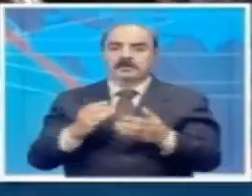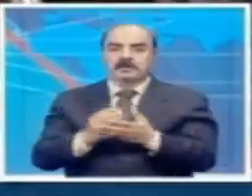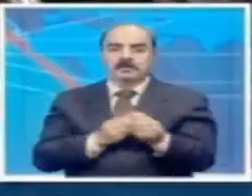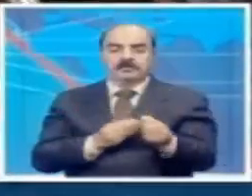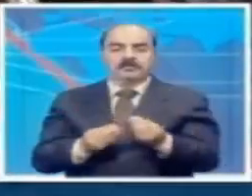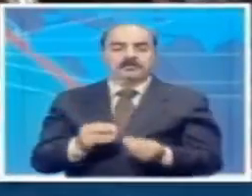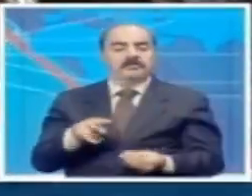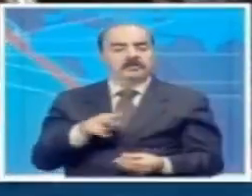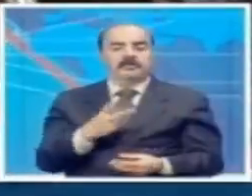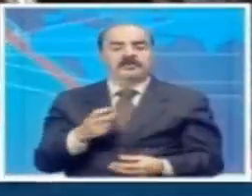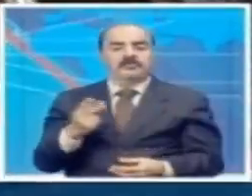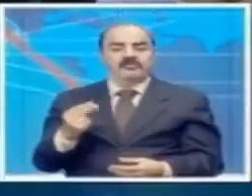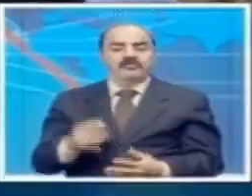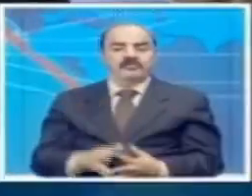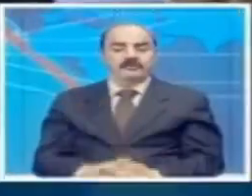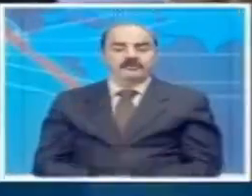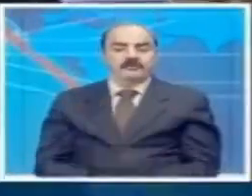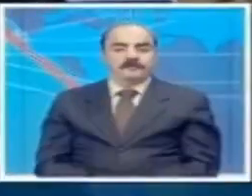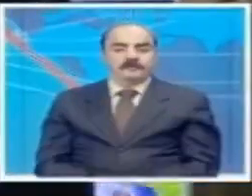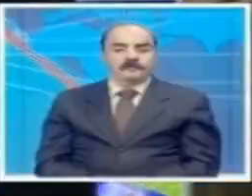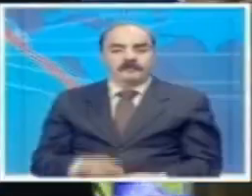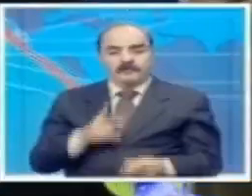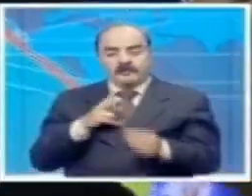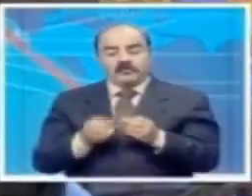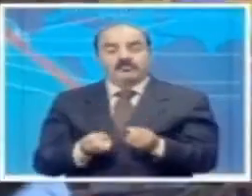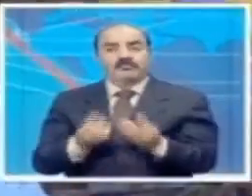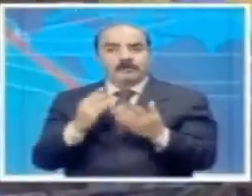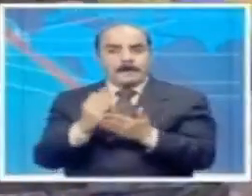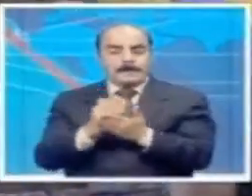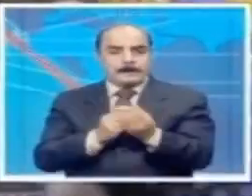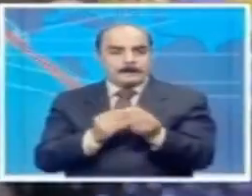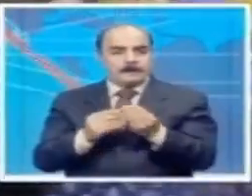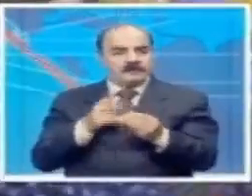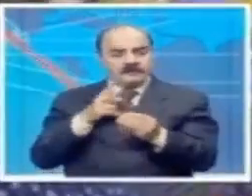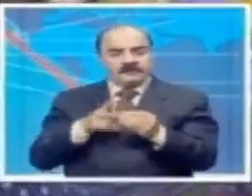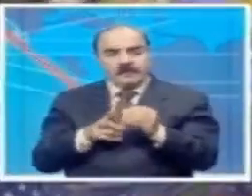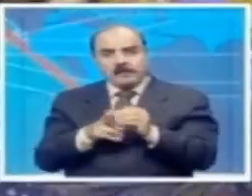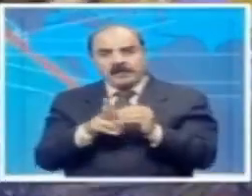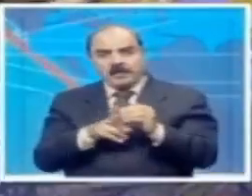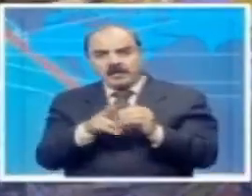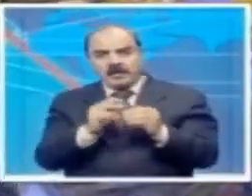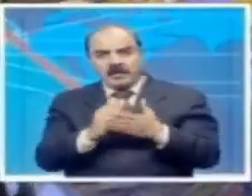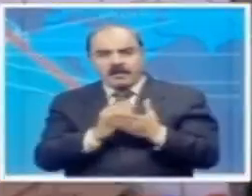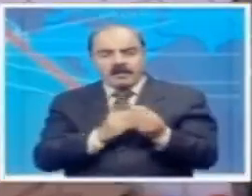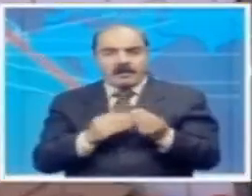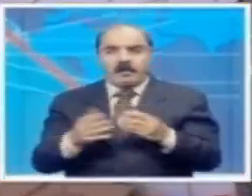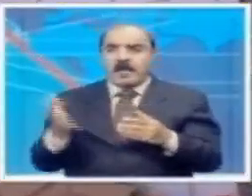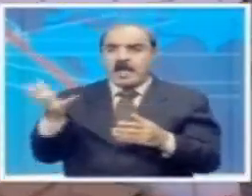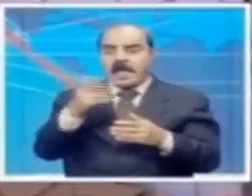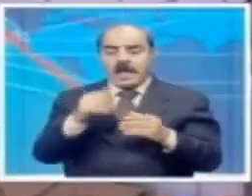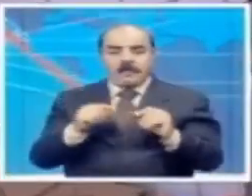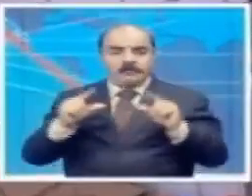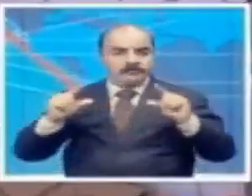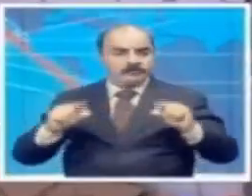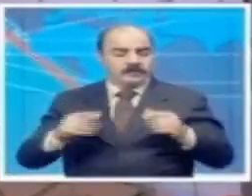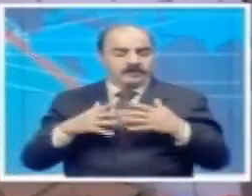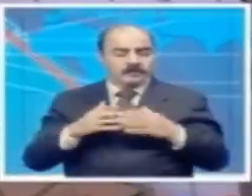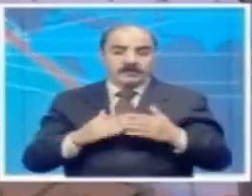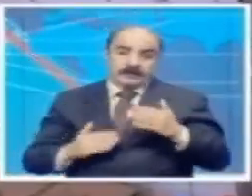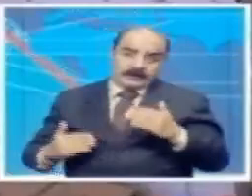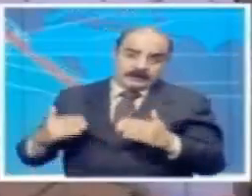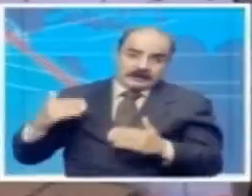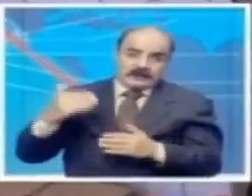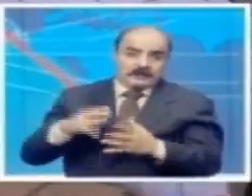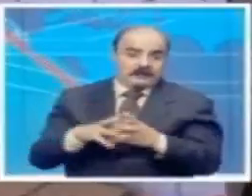320 حلوة زي الفل. مع إطلالة كل صباح تزيد أعداد المعارض الرمضانية وتزيد معها التخفيضات أيضا التي